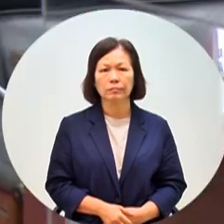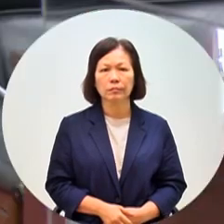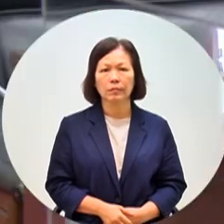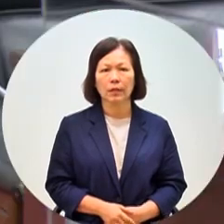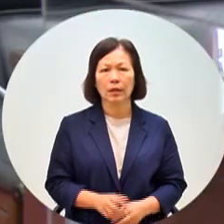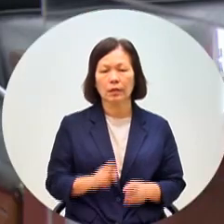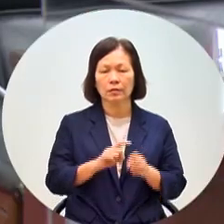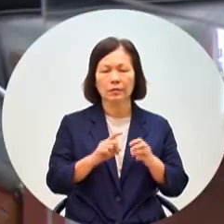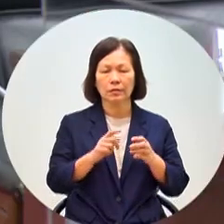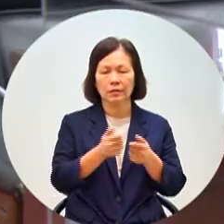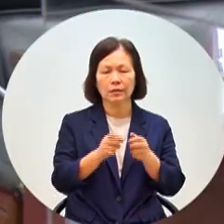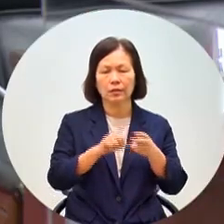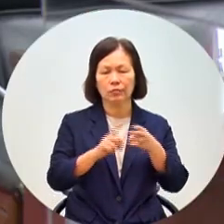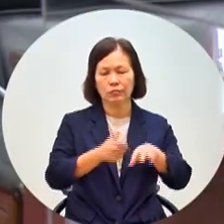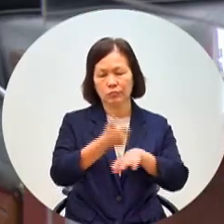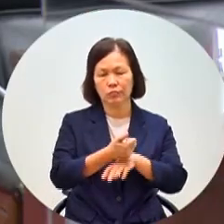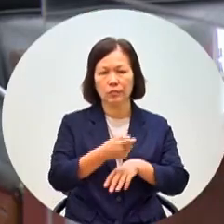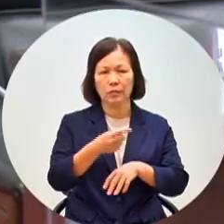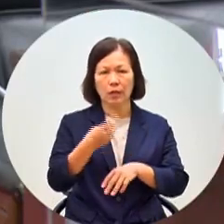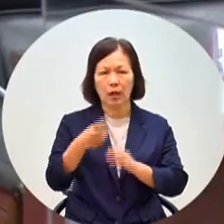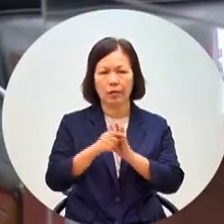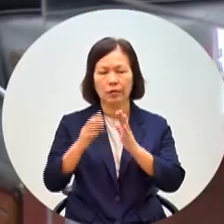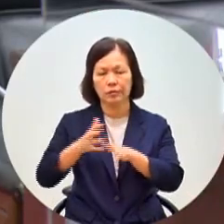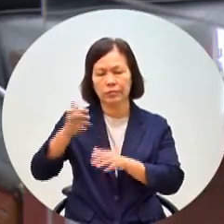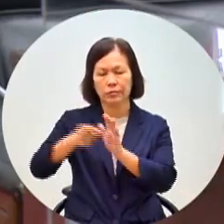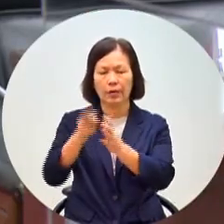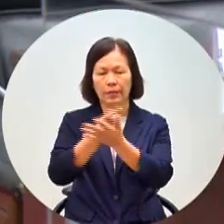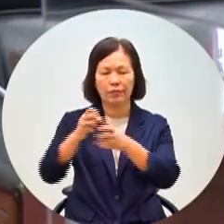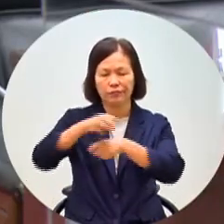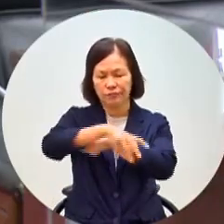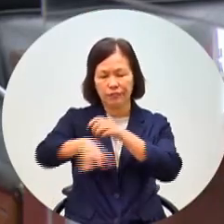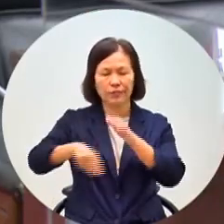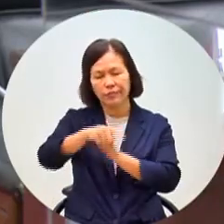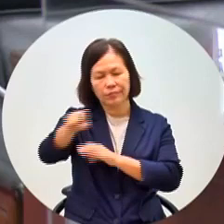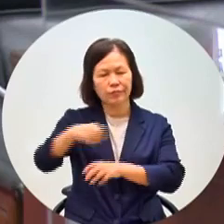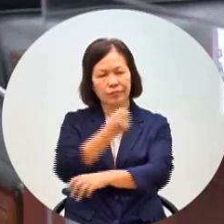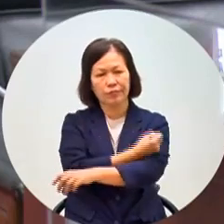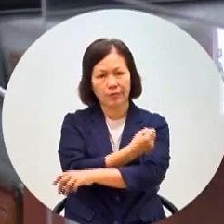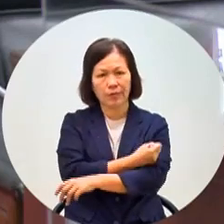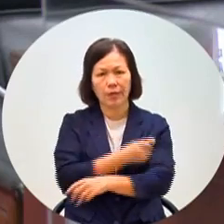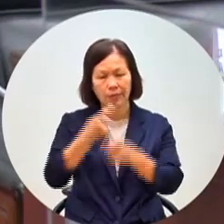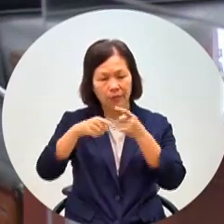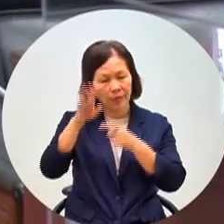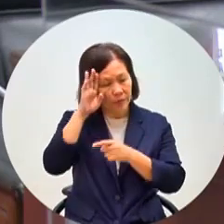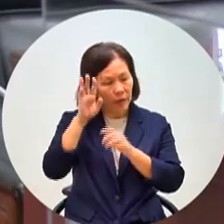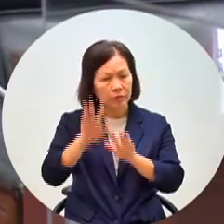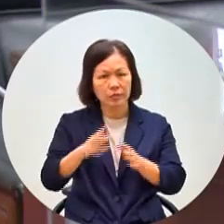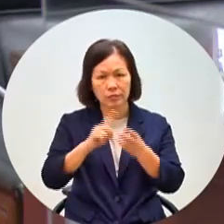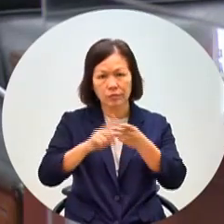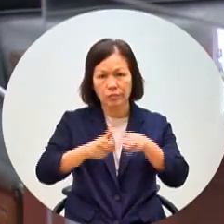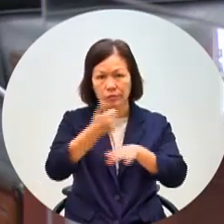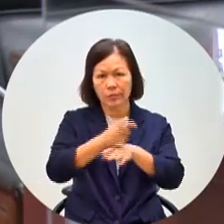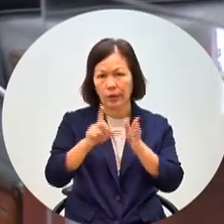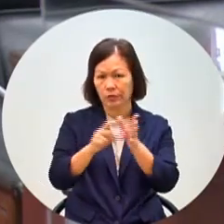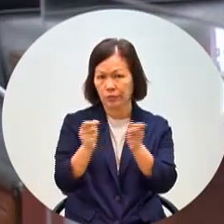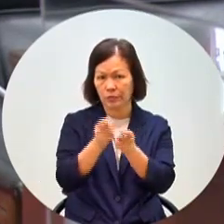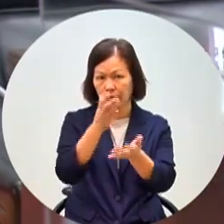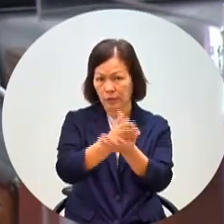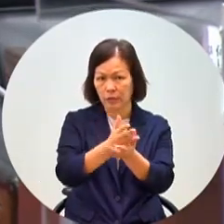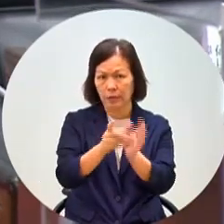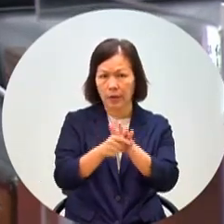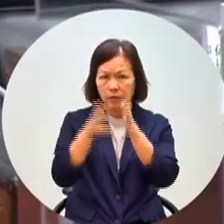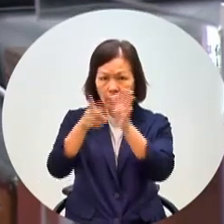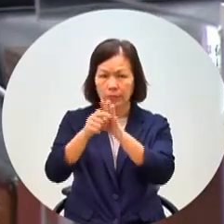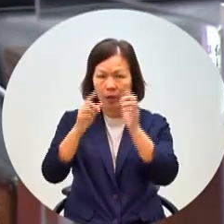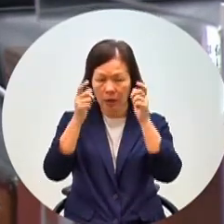谢谢我们主席哦，跟我们市长跟各局组长，大家辛苦了。不好意思，主席，那个时间先暂停好不好？我先跟高雄市议会